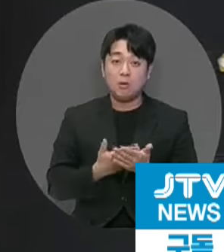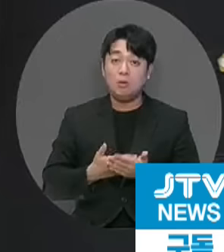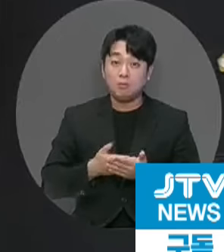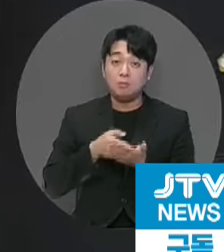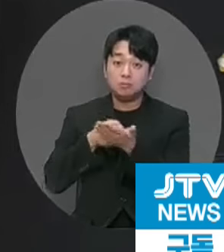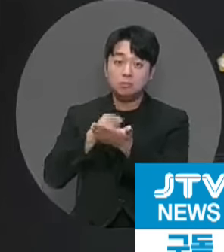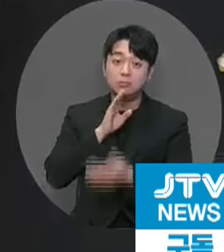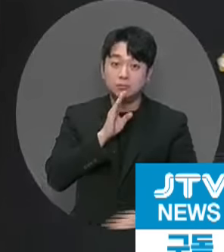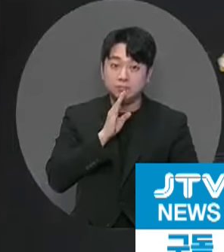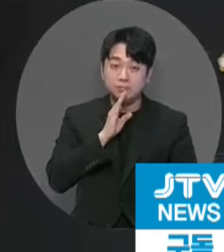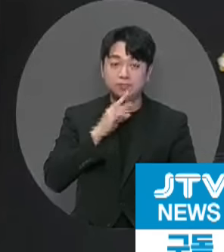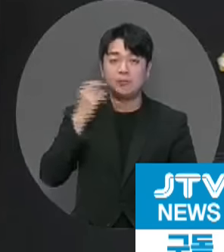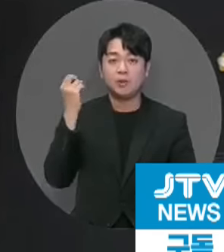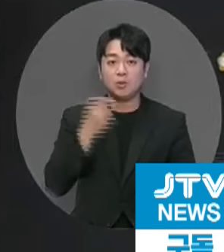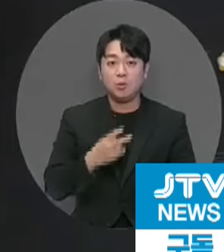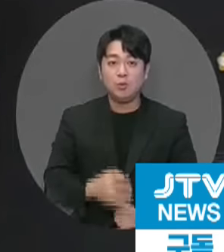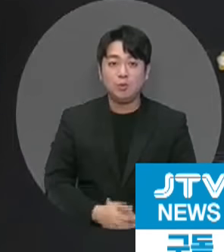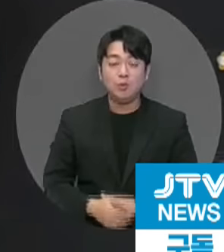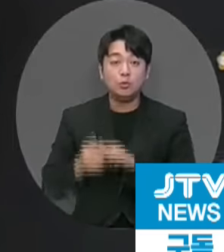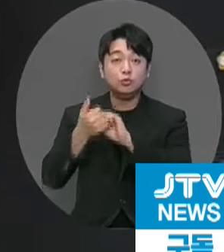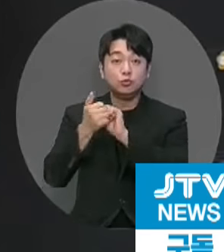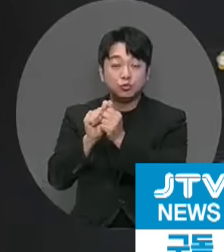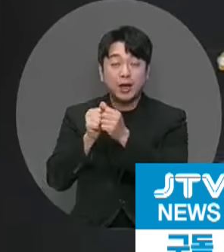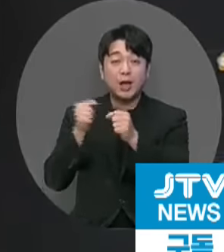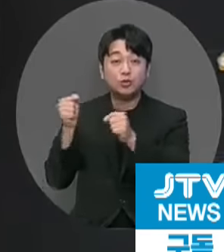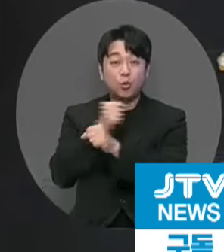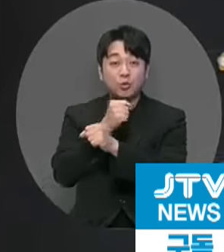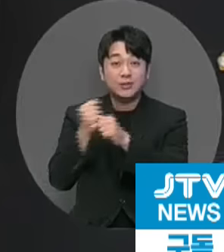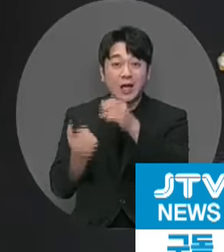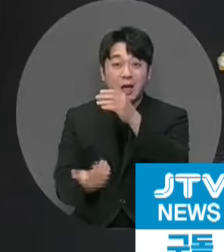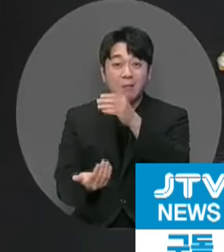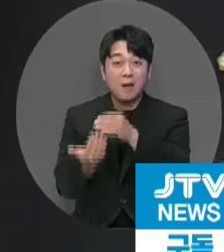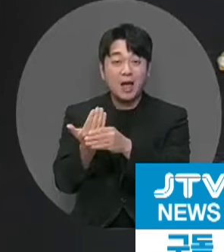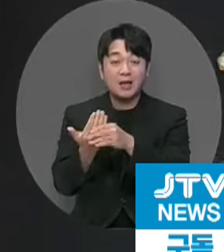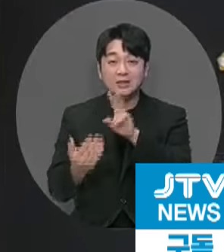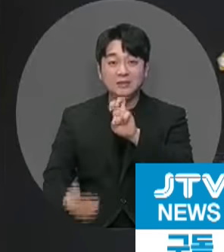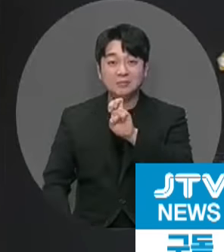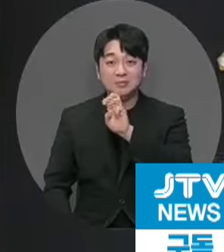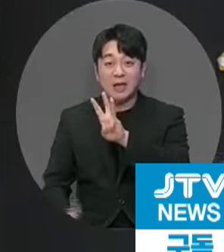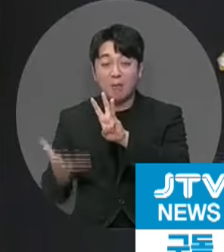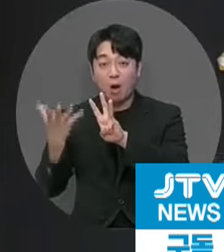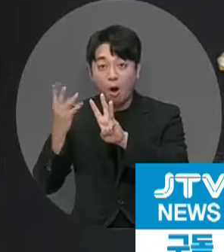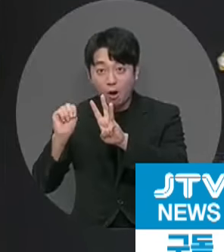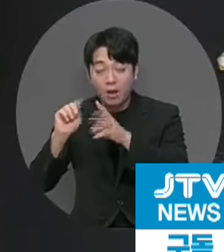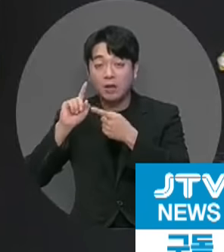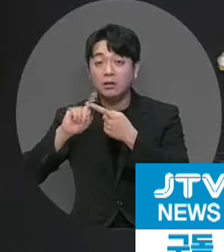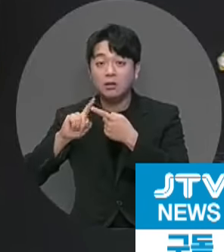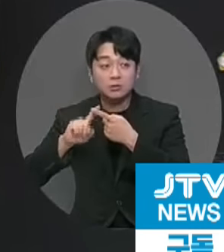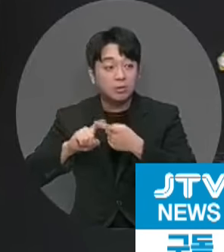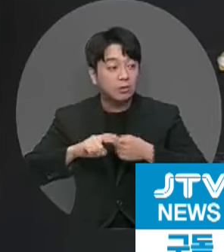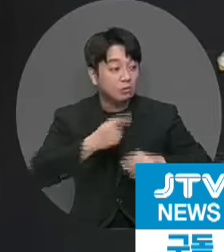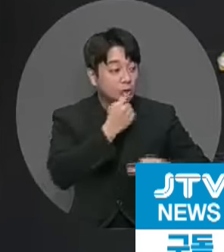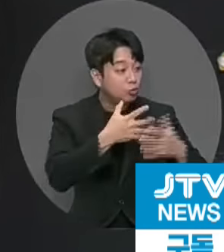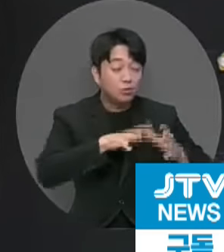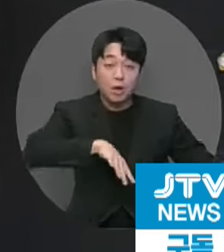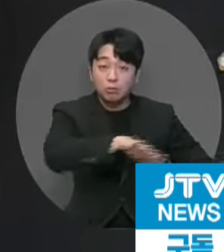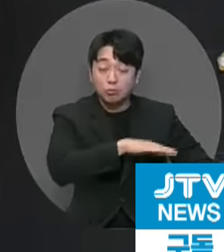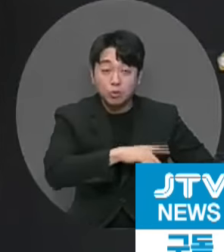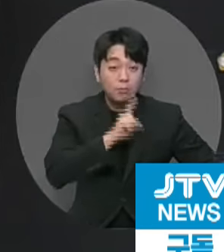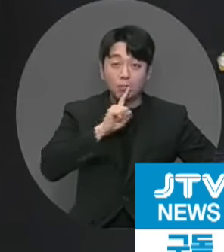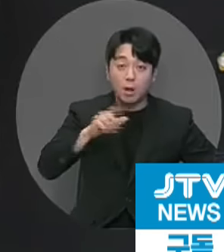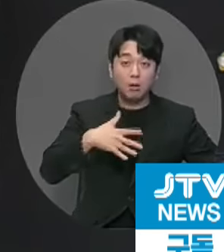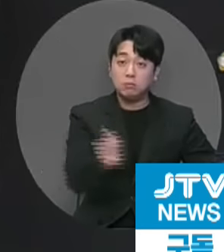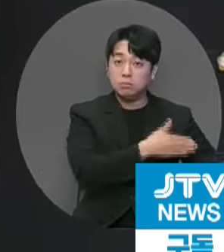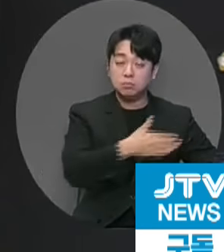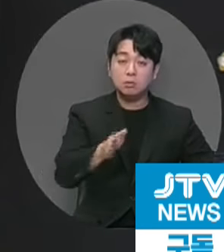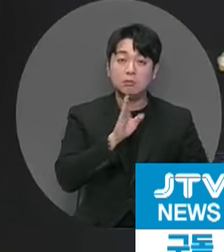김건희 여사 주가 조작 23억 이 자리에서 민주당 의원들 아무도 말하지 않습니다. 예, 김건희 여사 공청 개입 의혹